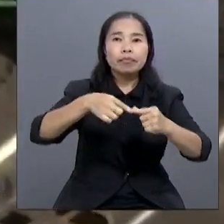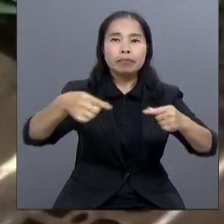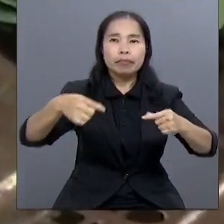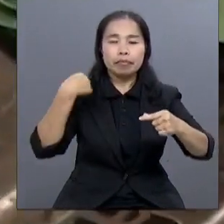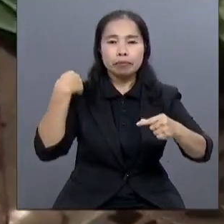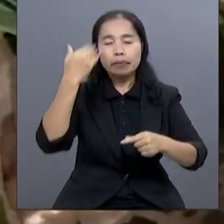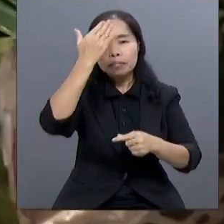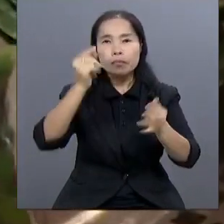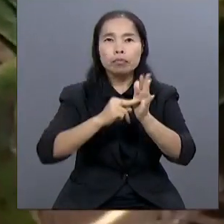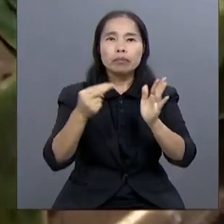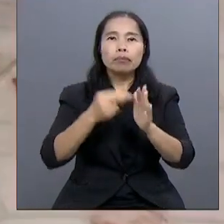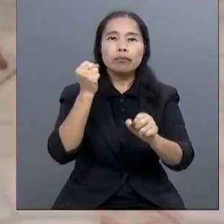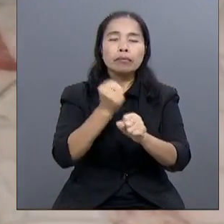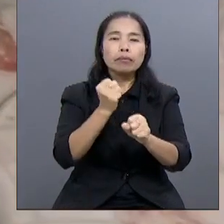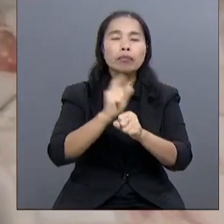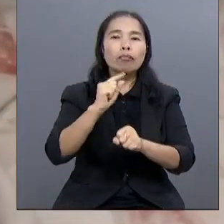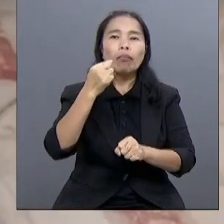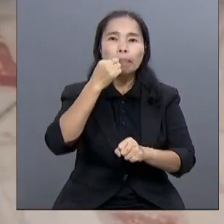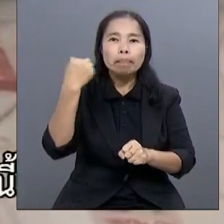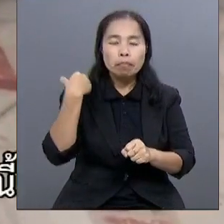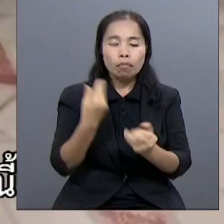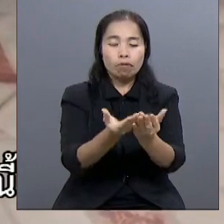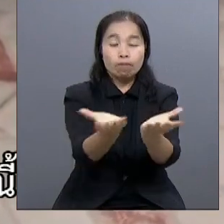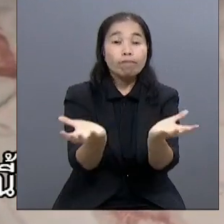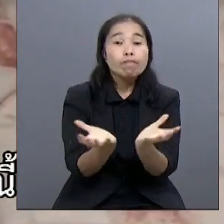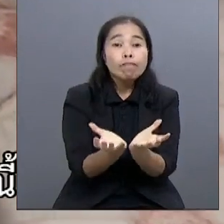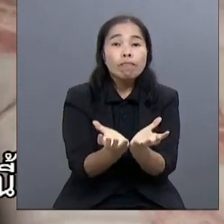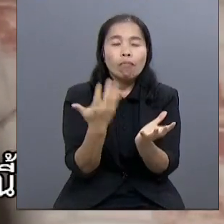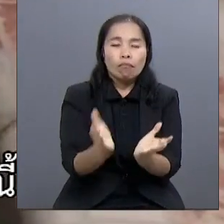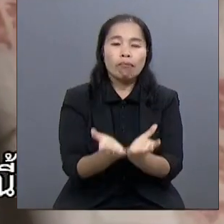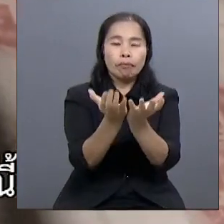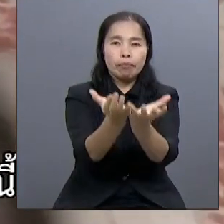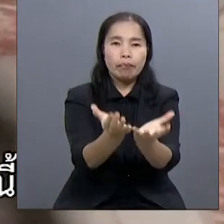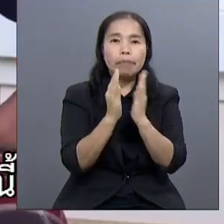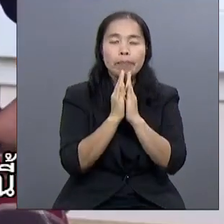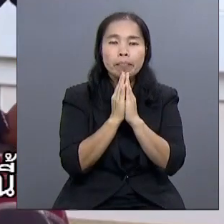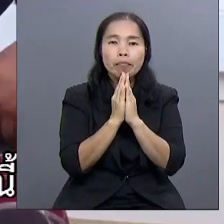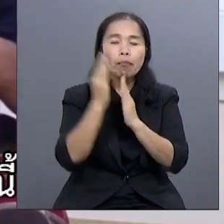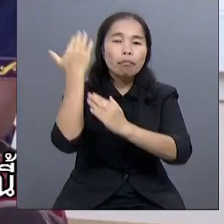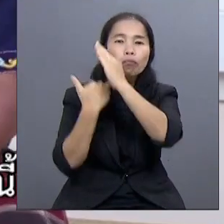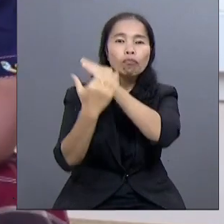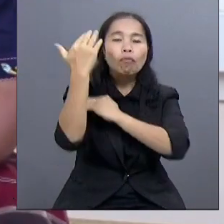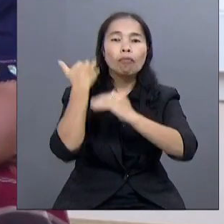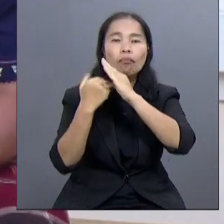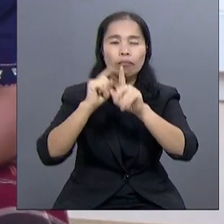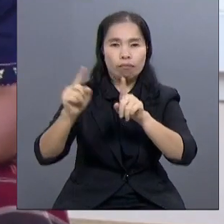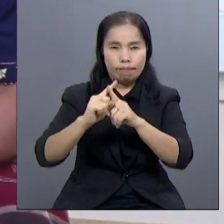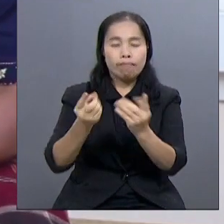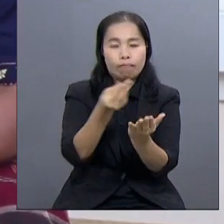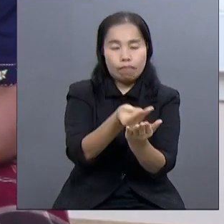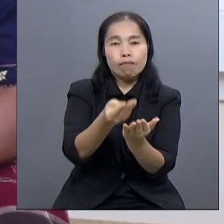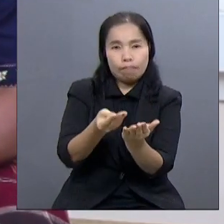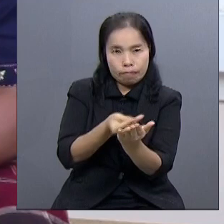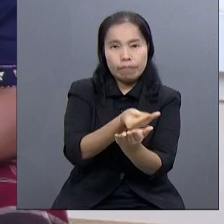ปแต่งคำหมากใส่มงคลสีเฮ็ดเครื่องพวกประกอบพิธีกรรมนี่เป็นจังเฮ็ดเงียบคันดอก